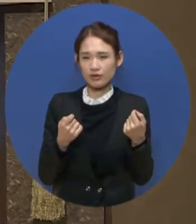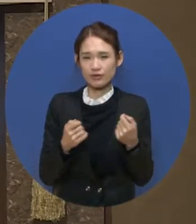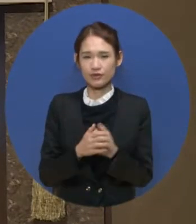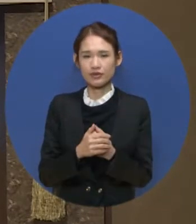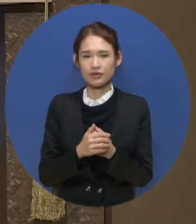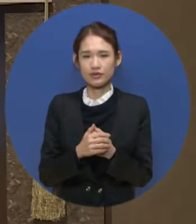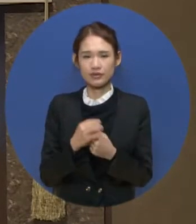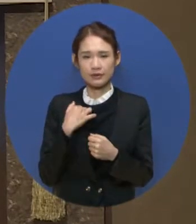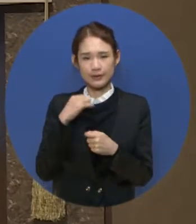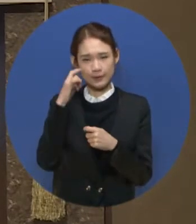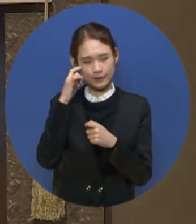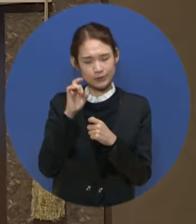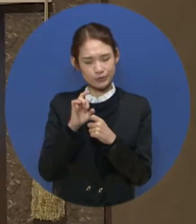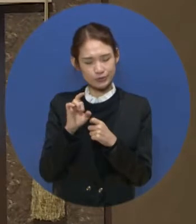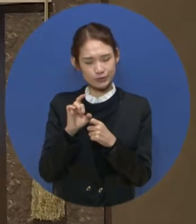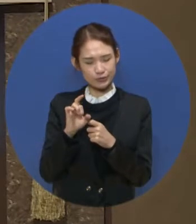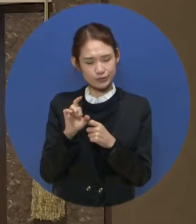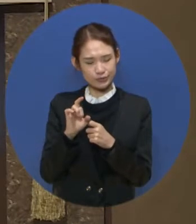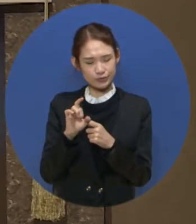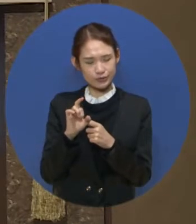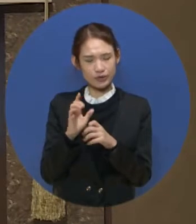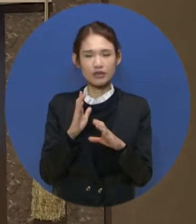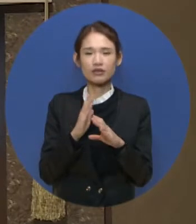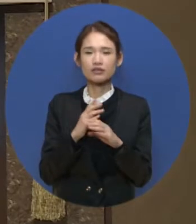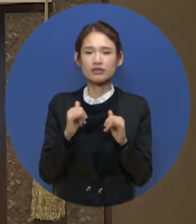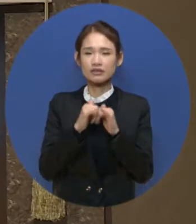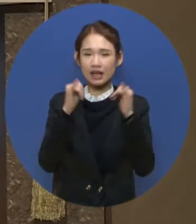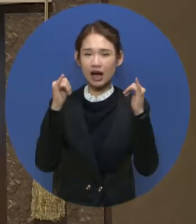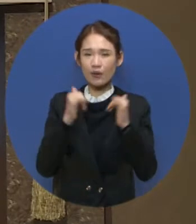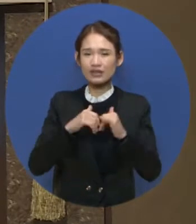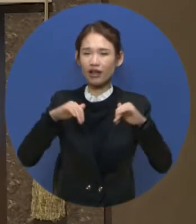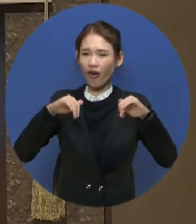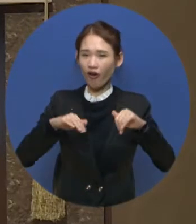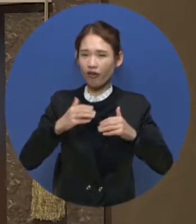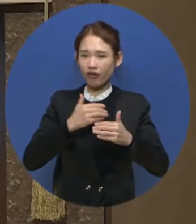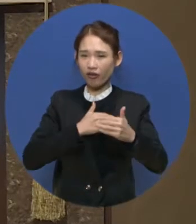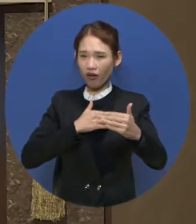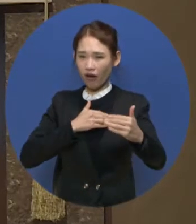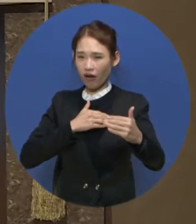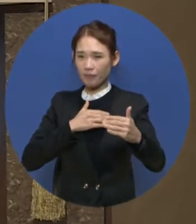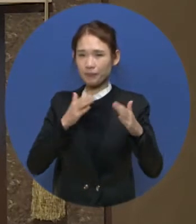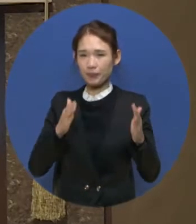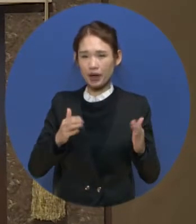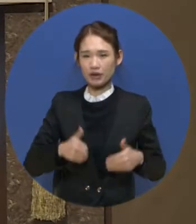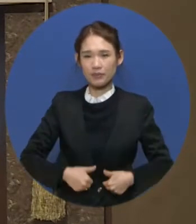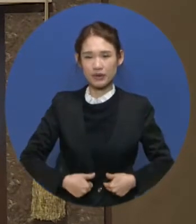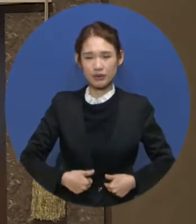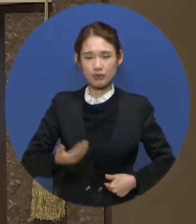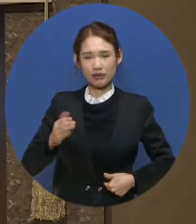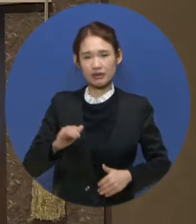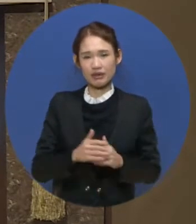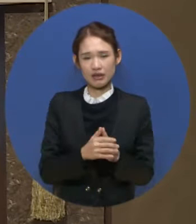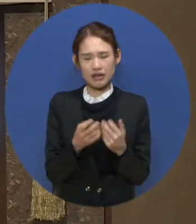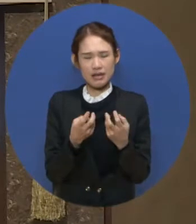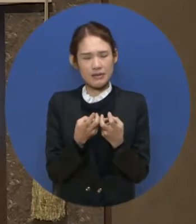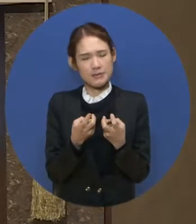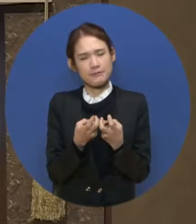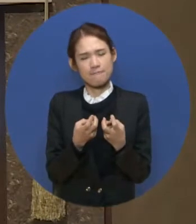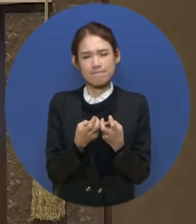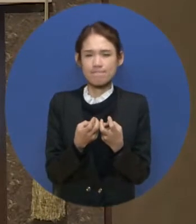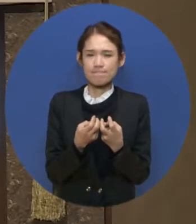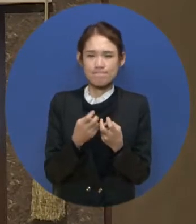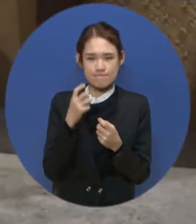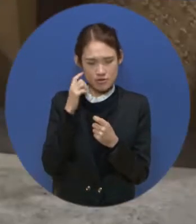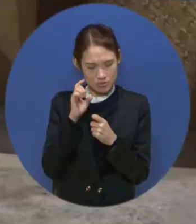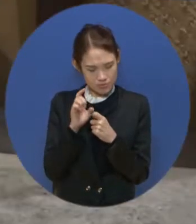고민을 하다가 사회적 거리는 유지는 해야 되겠는데 네. 그거를 어떻게 할수 있는 방법이 없을까 또 하니까